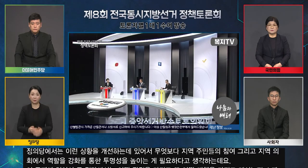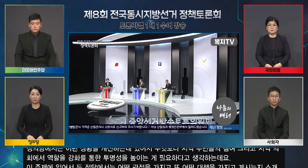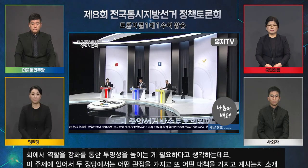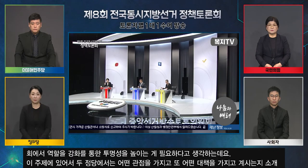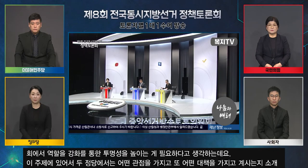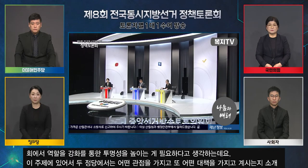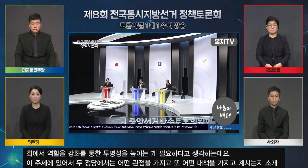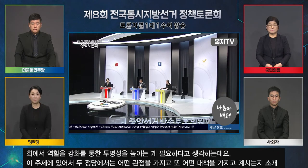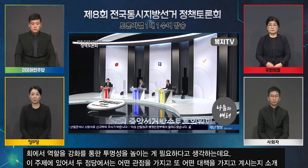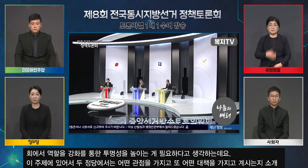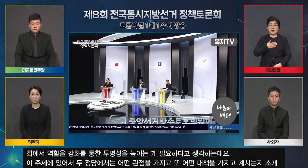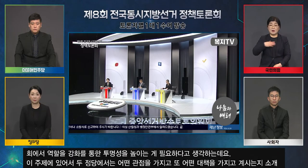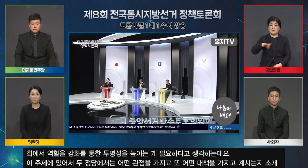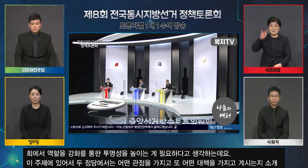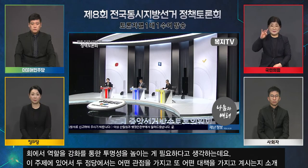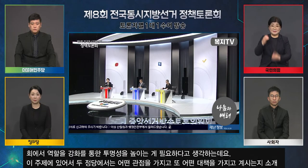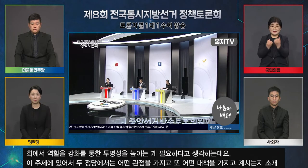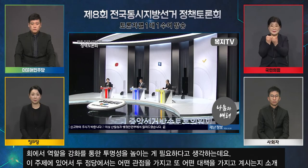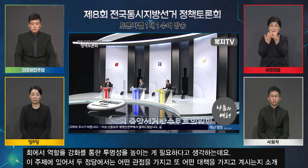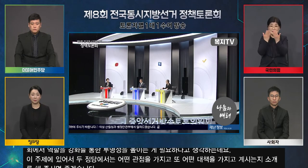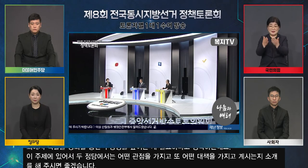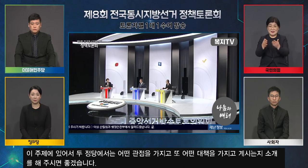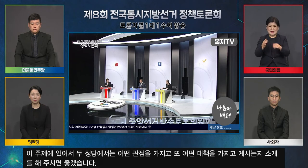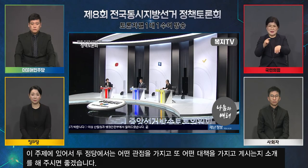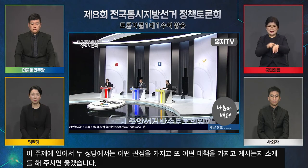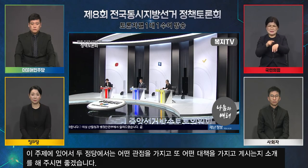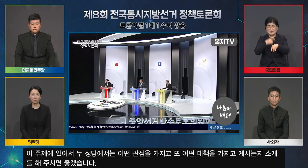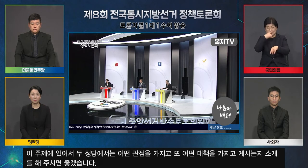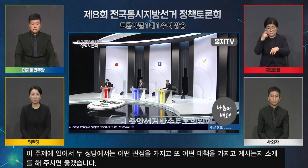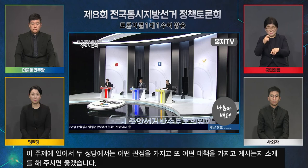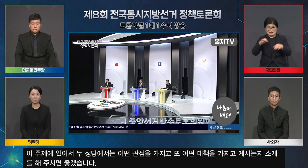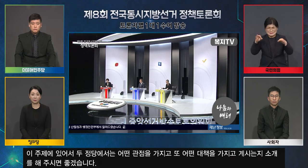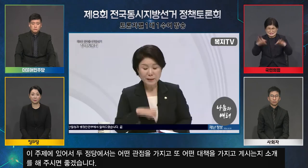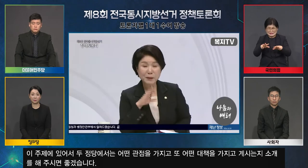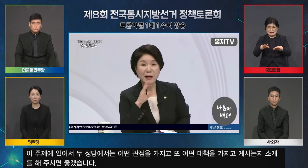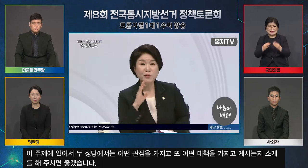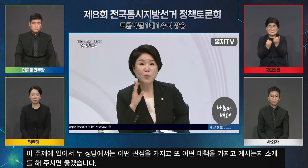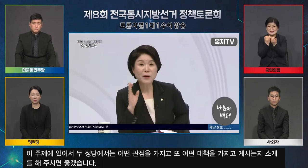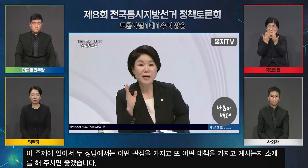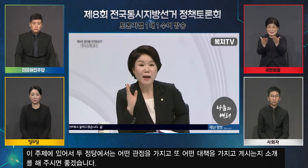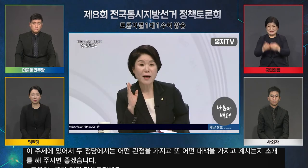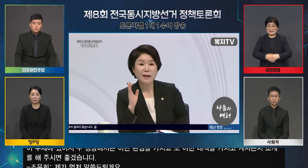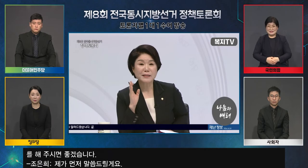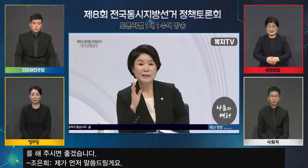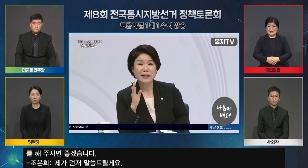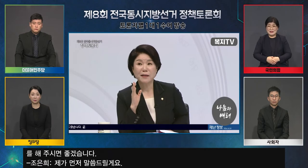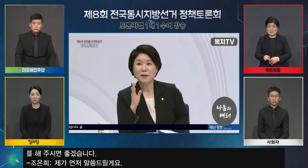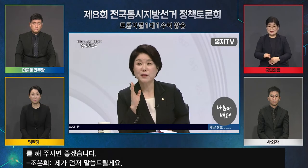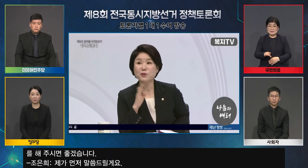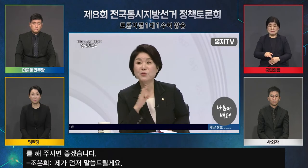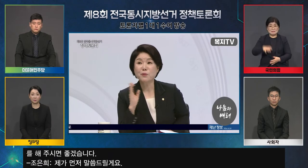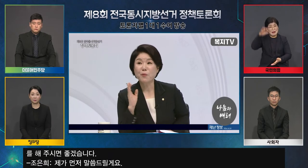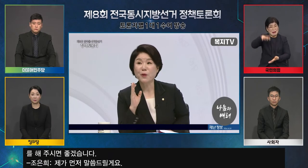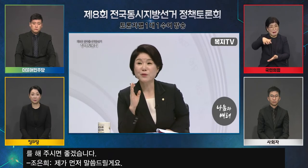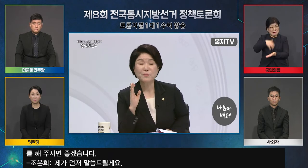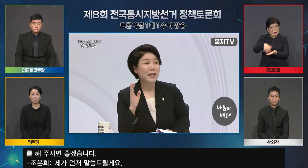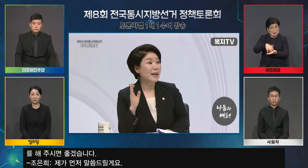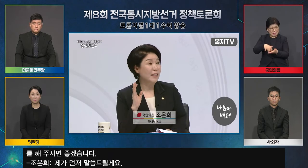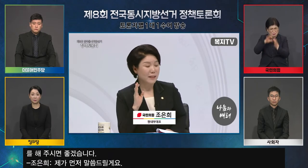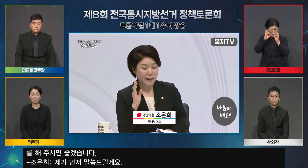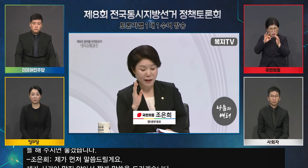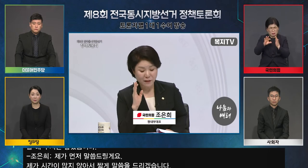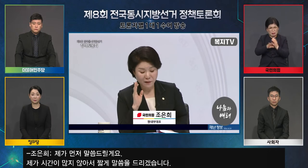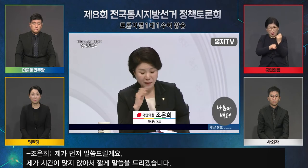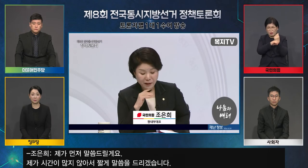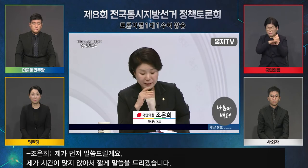제가 먼저 말씀드릴게요. 제가 시간이 많지 않아서 짧게 말씀드리겠습니다. 지금 약간 통계가 기준으로 보면 좀